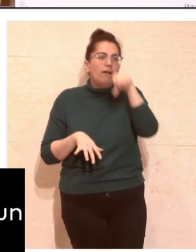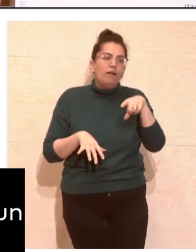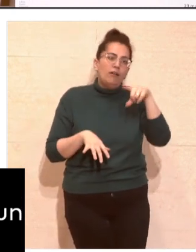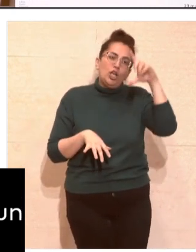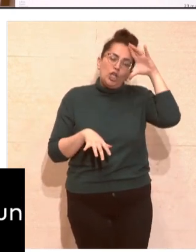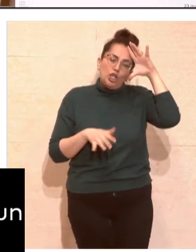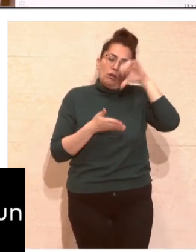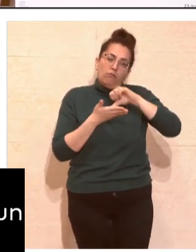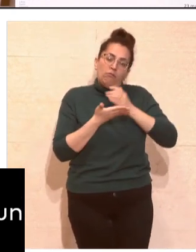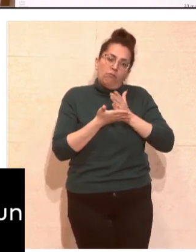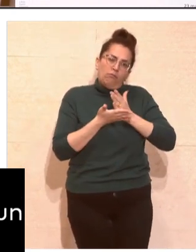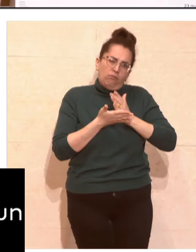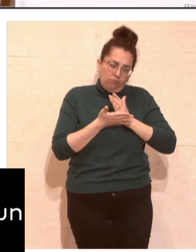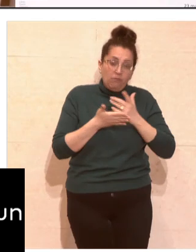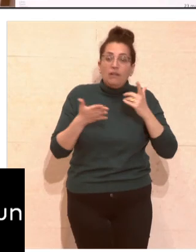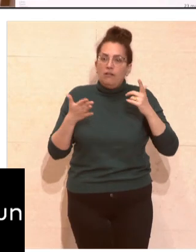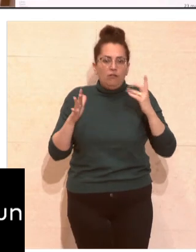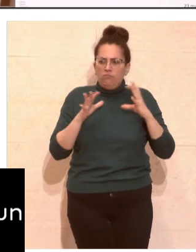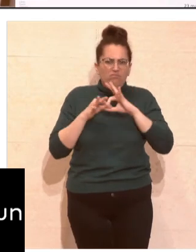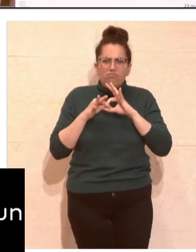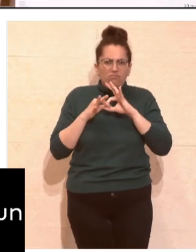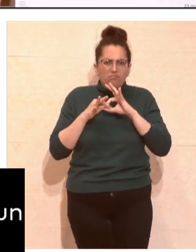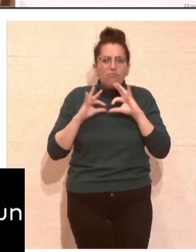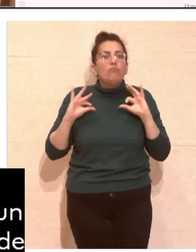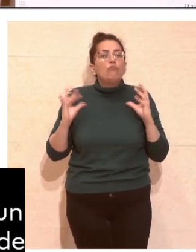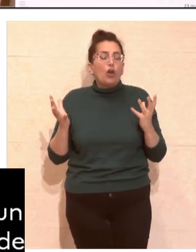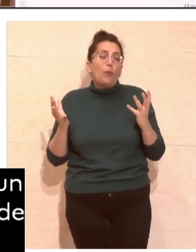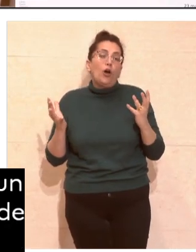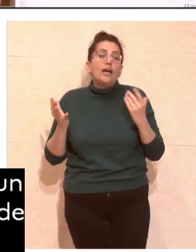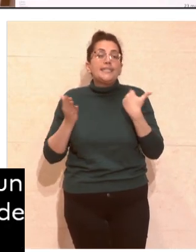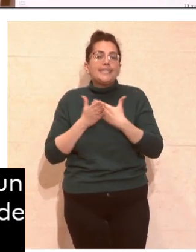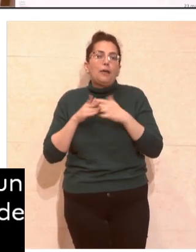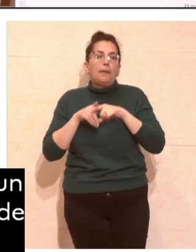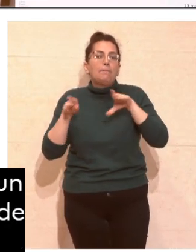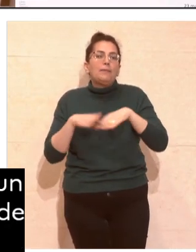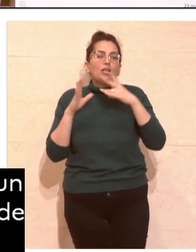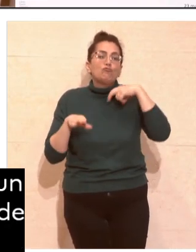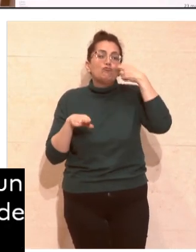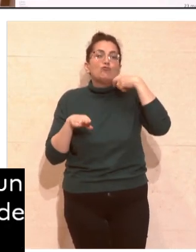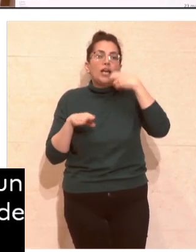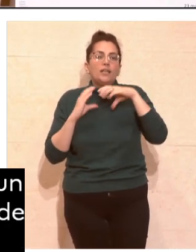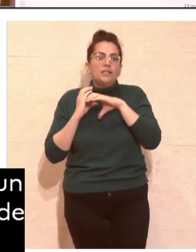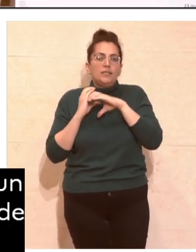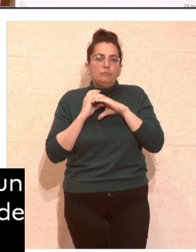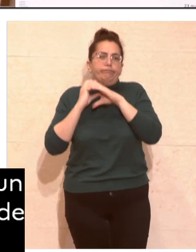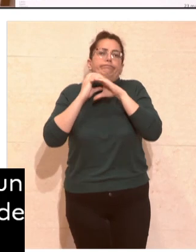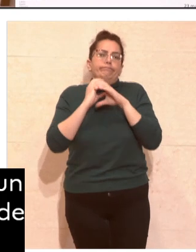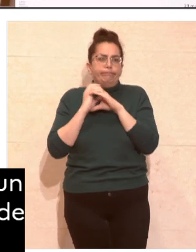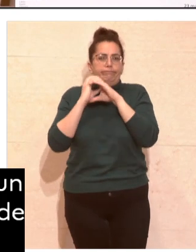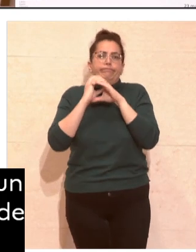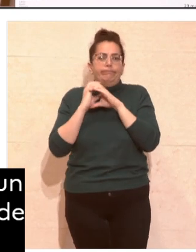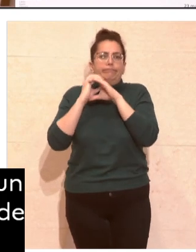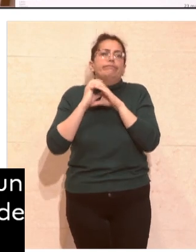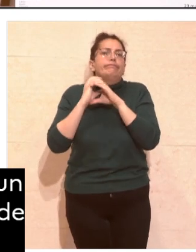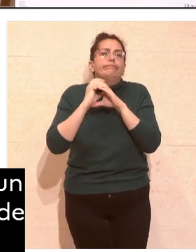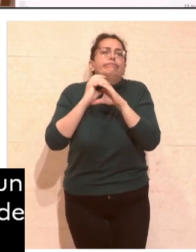sommeil paradoxal, et qu'est-ce que finalement, comment le train se met en route, et on voit dans cette diapositive-là que de plus